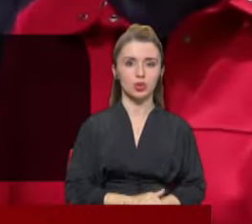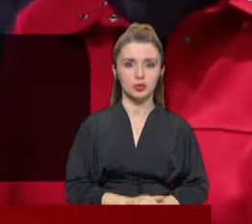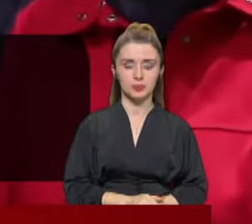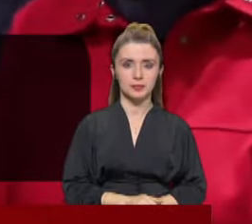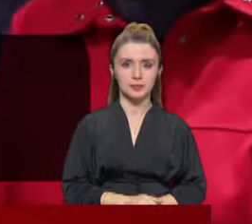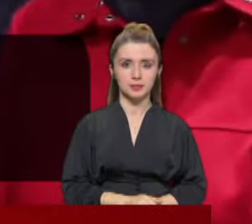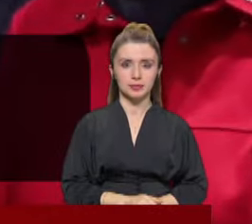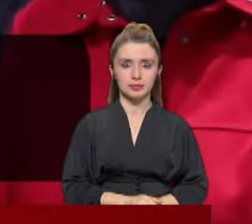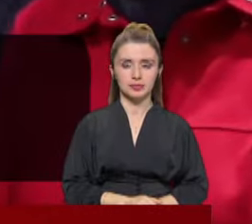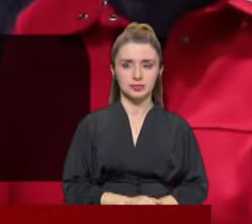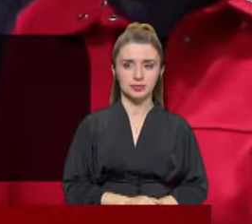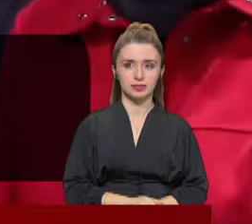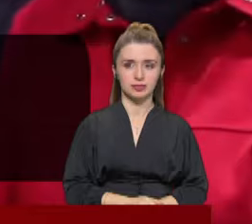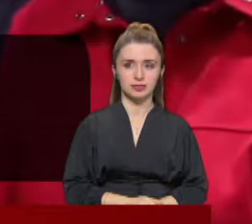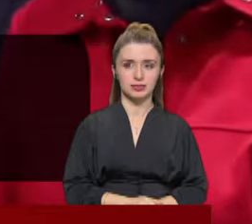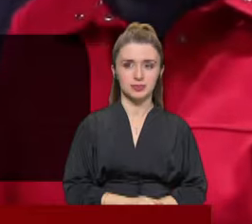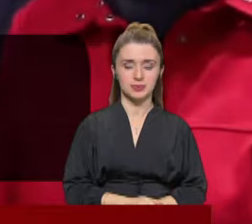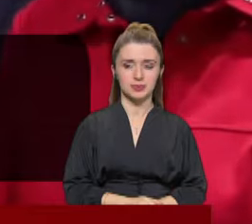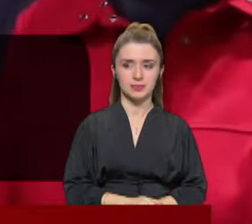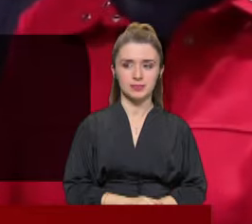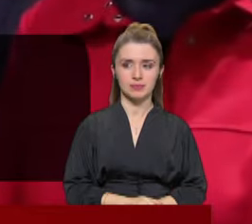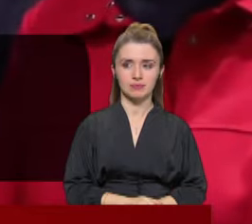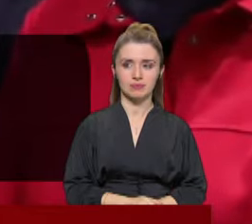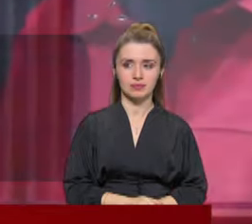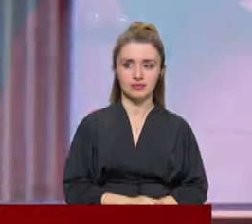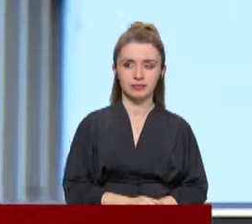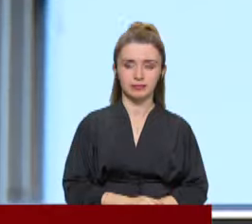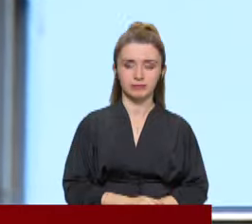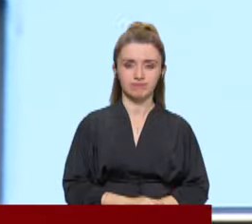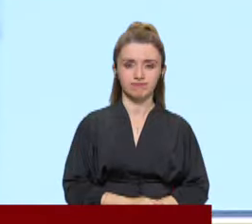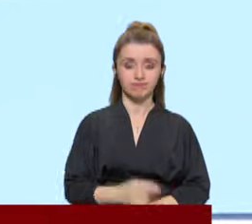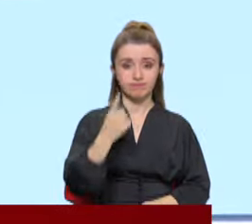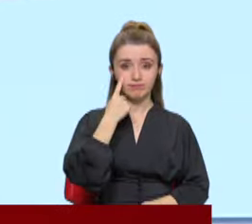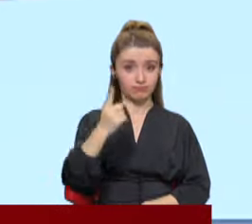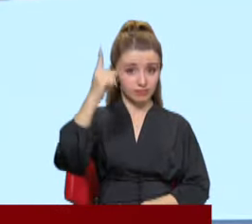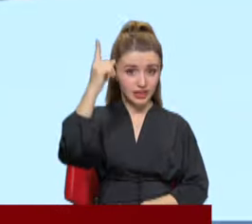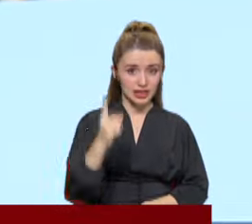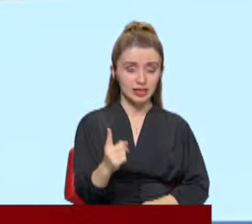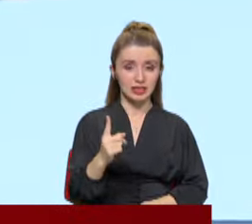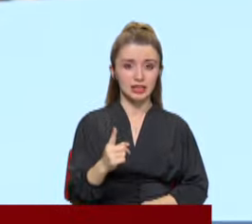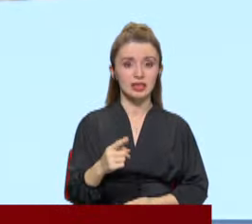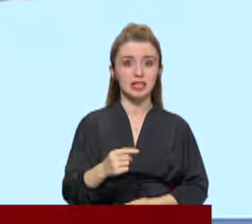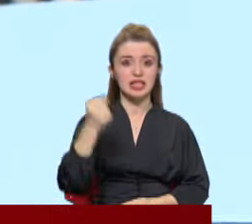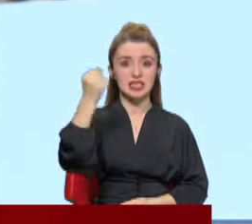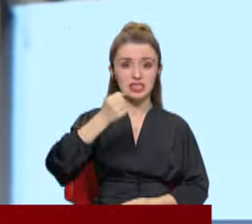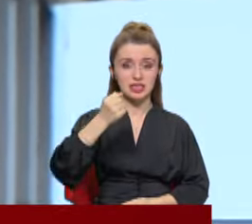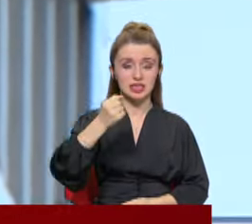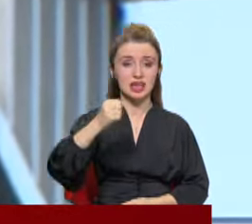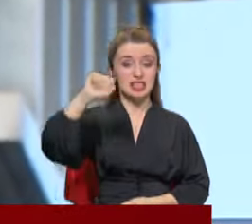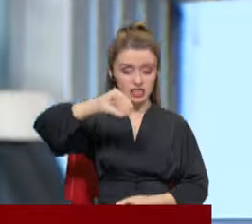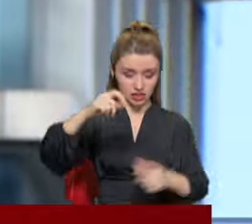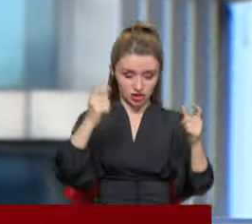Başkan İstanbul'da yaşamadığı için hayali davetler yapıyor kendi kendine. Bakın ilk kez Sirkeci Kazlı